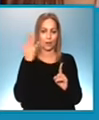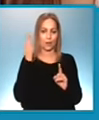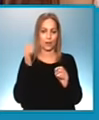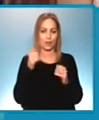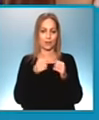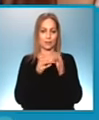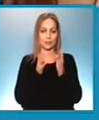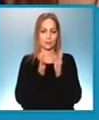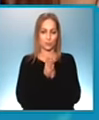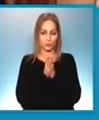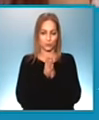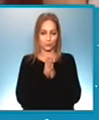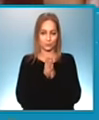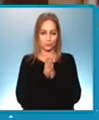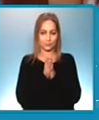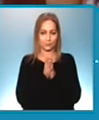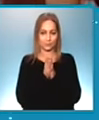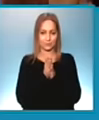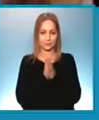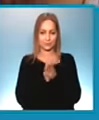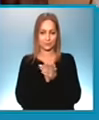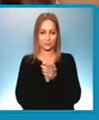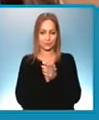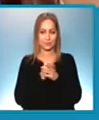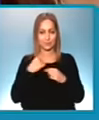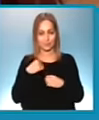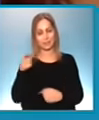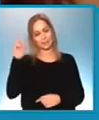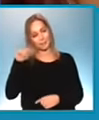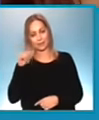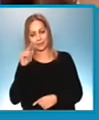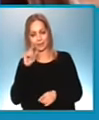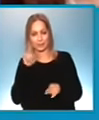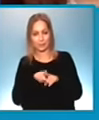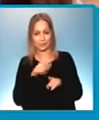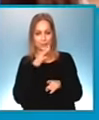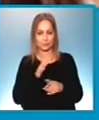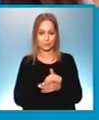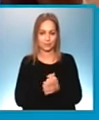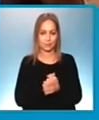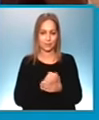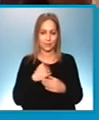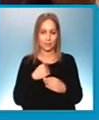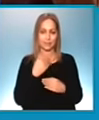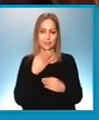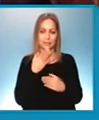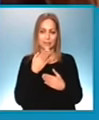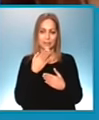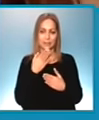pozdrav za sve. Od svih nas. I od mene. I zahvalila bi se još